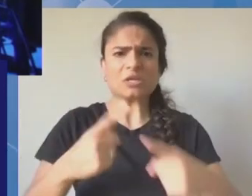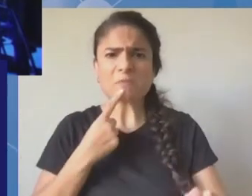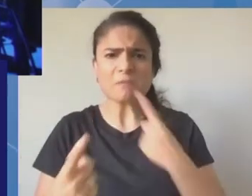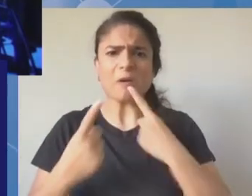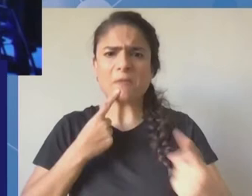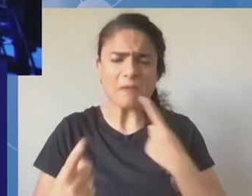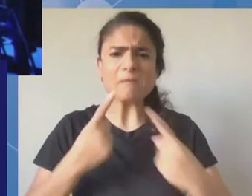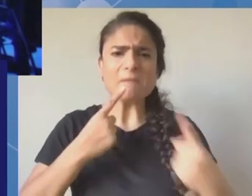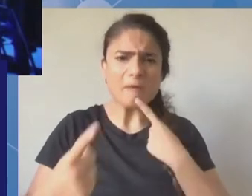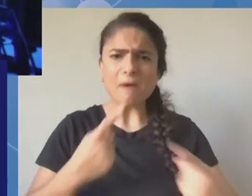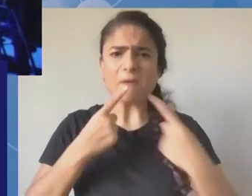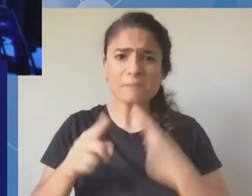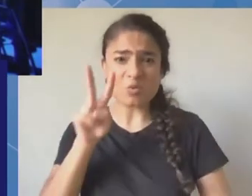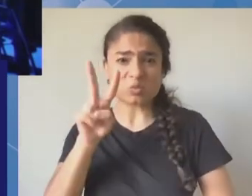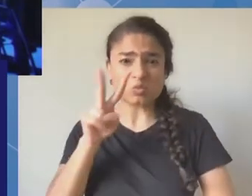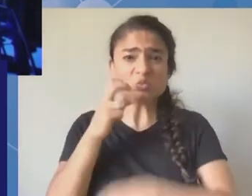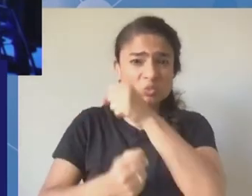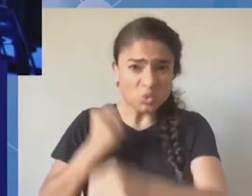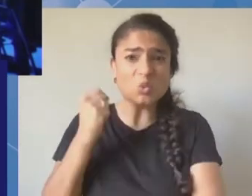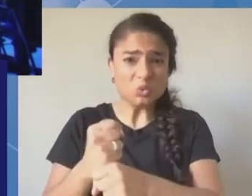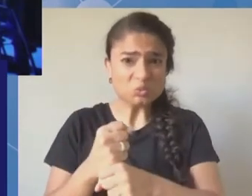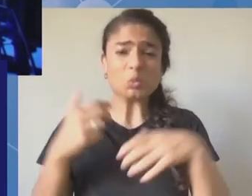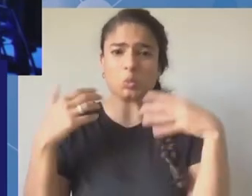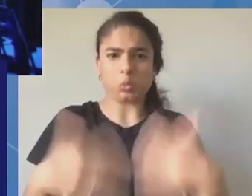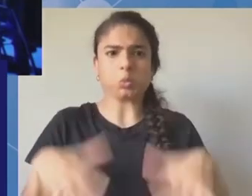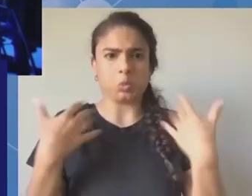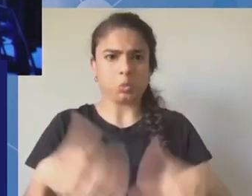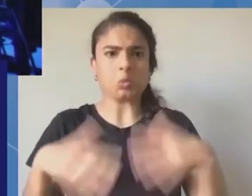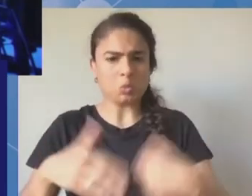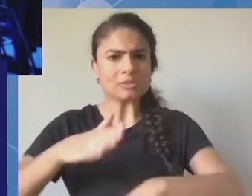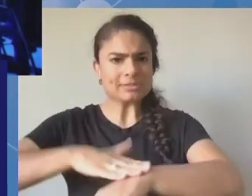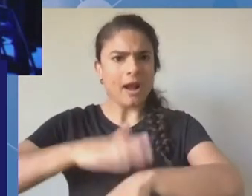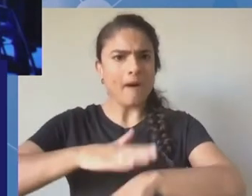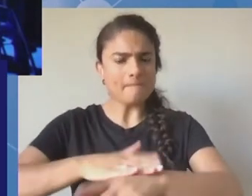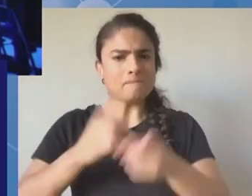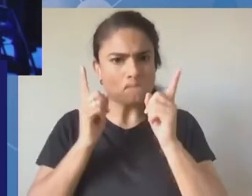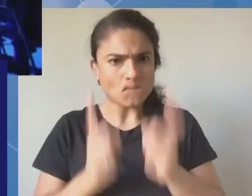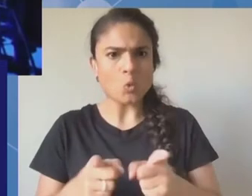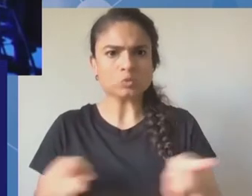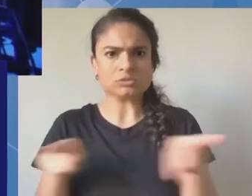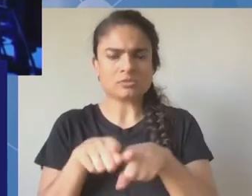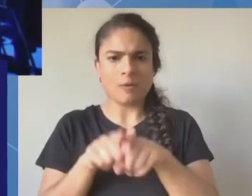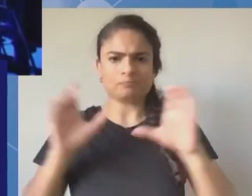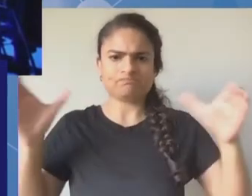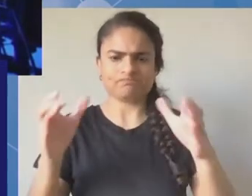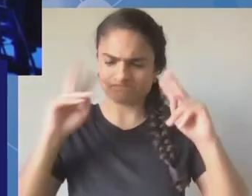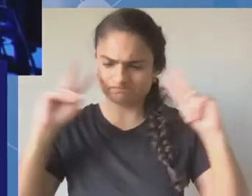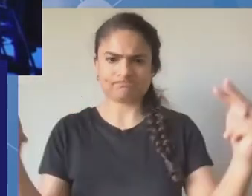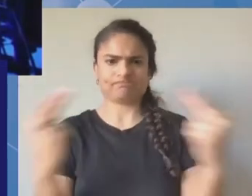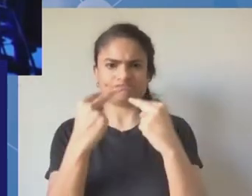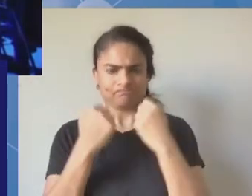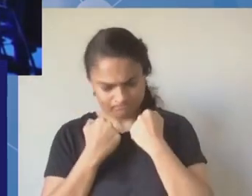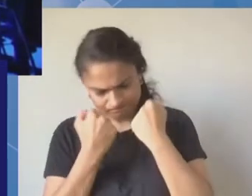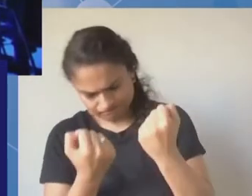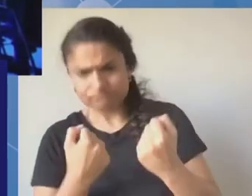吧，但是确实是两年以来的吧，这样的一些远程的一个交流啊是越来越普及的吧。